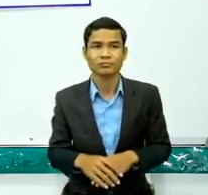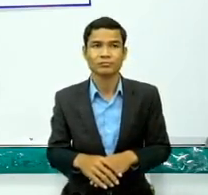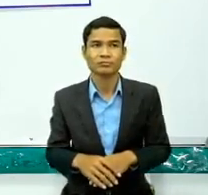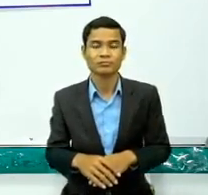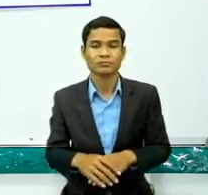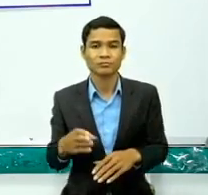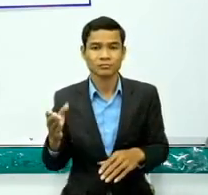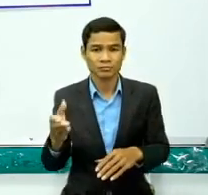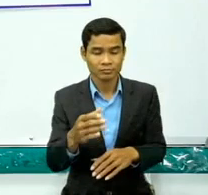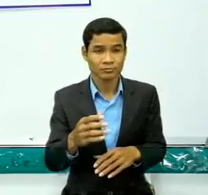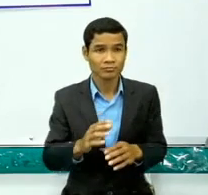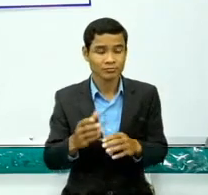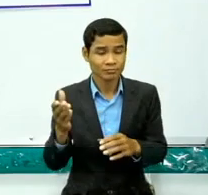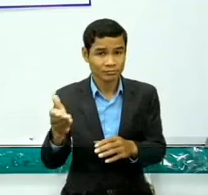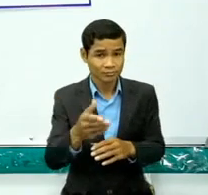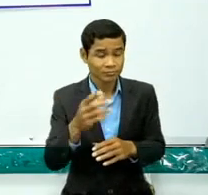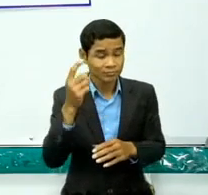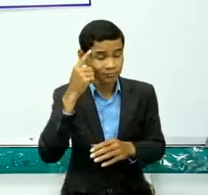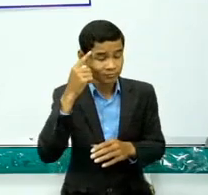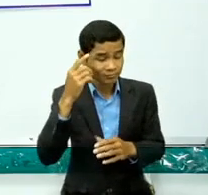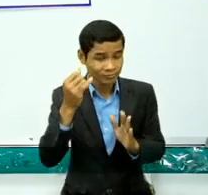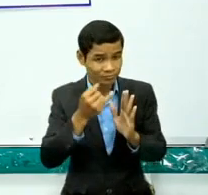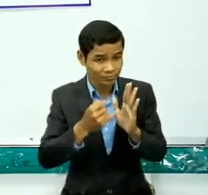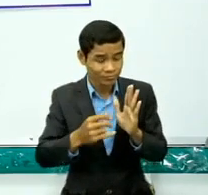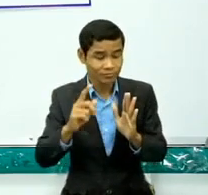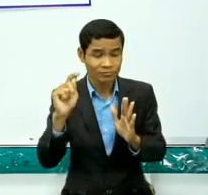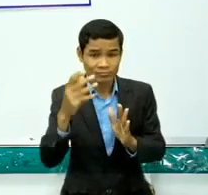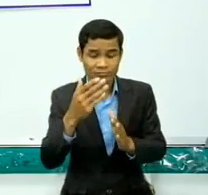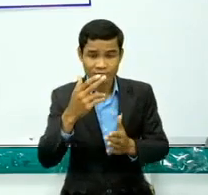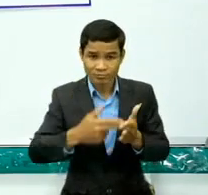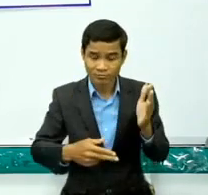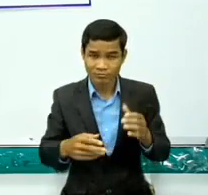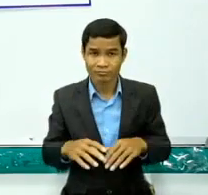ចាកូនចេះគូរុកអ្វីខ្លះកូន